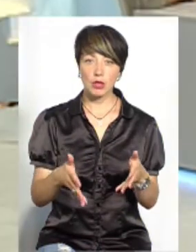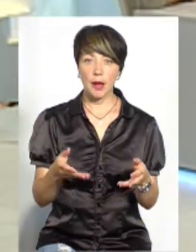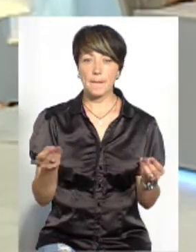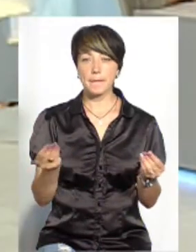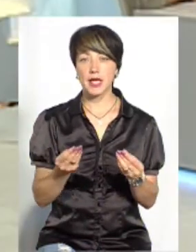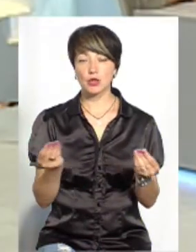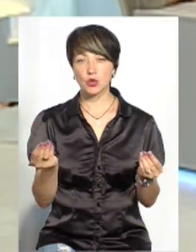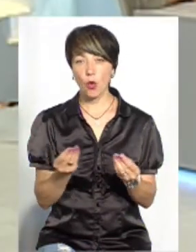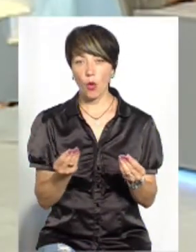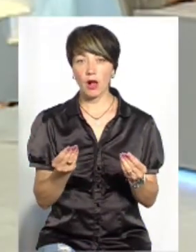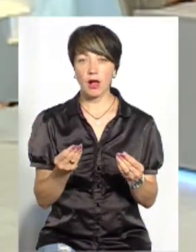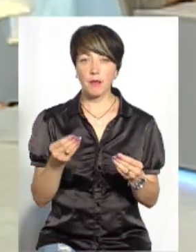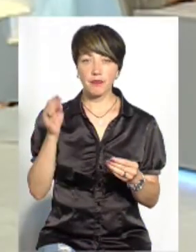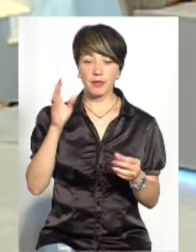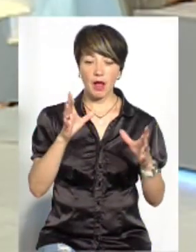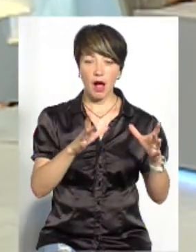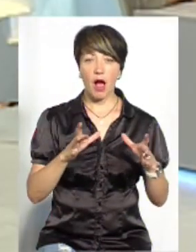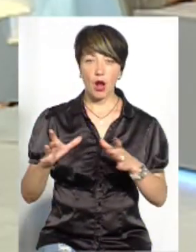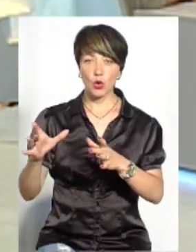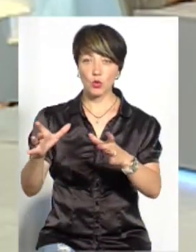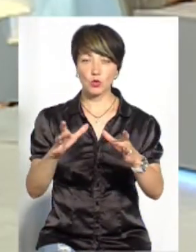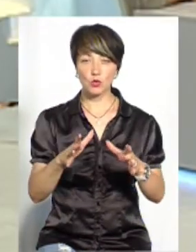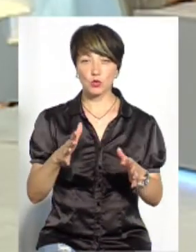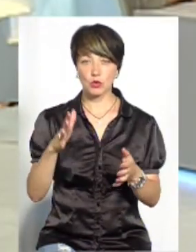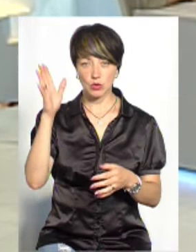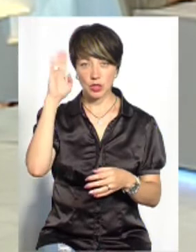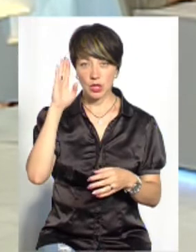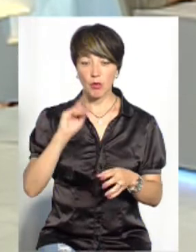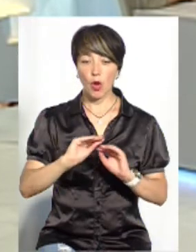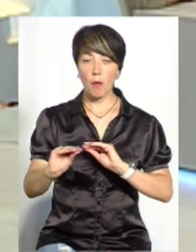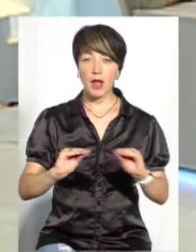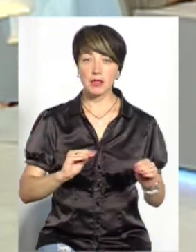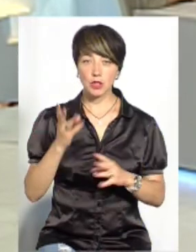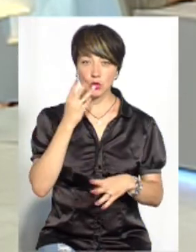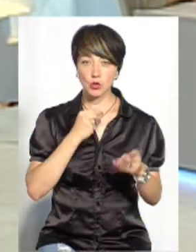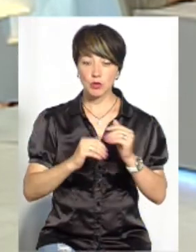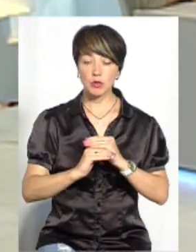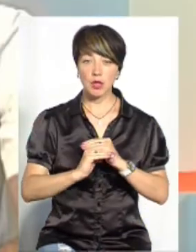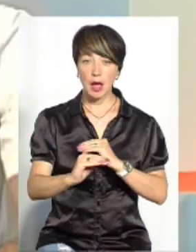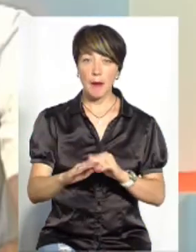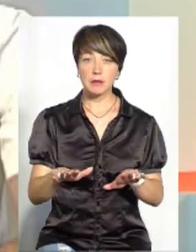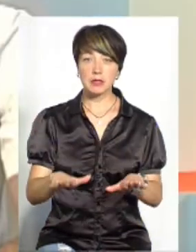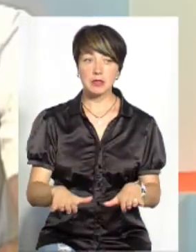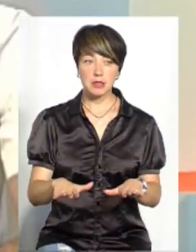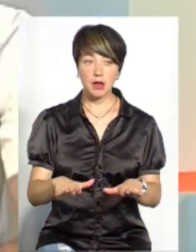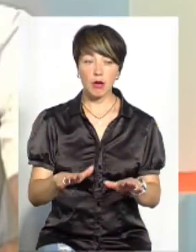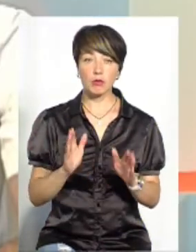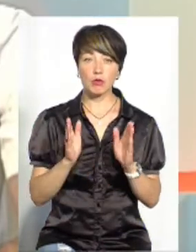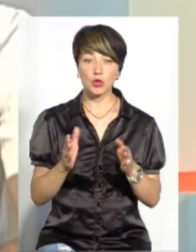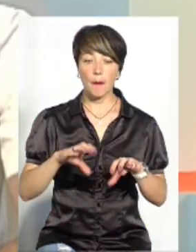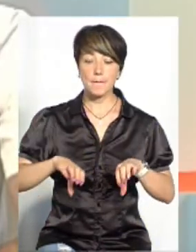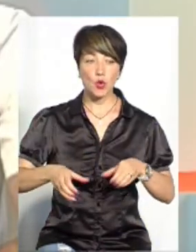десь пісок, десь калюжі. Буде обладнане синтетичне покриття, будуть місця, де то буде покриття